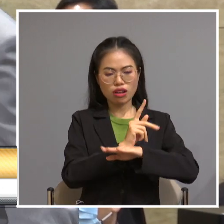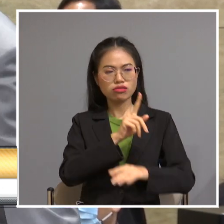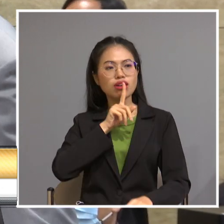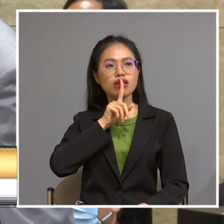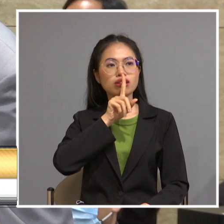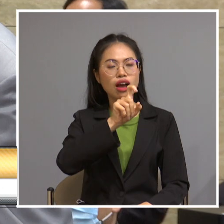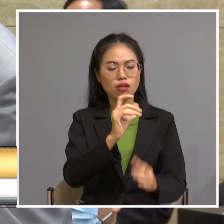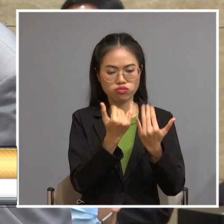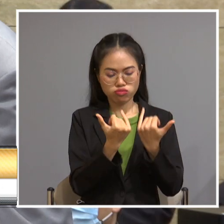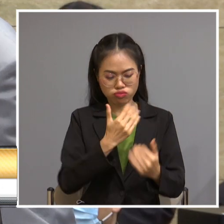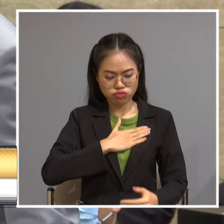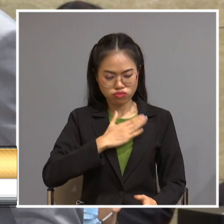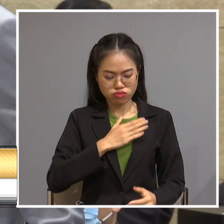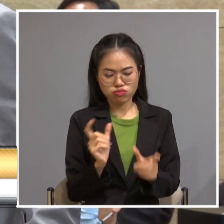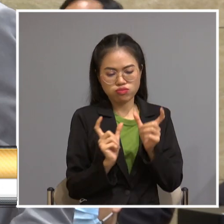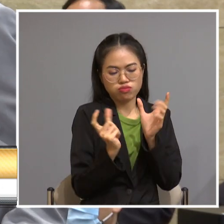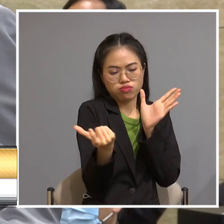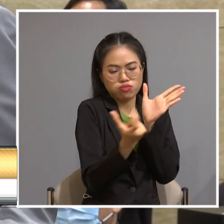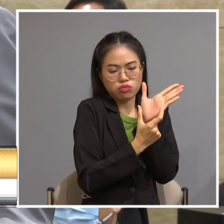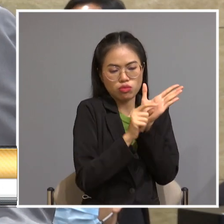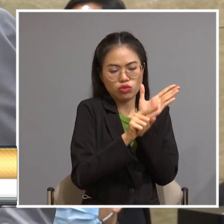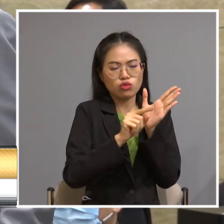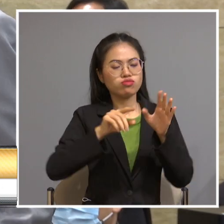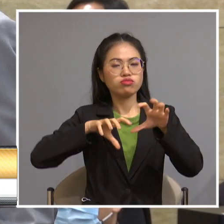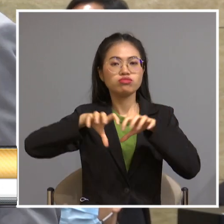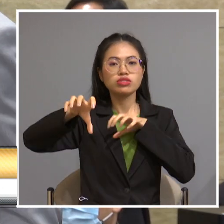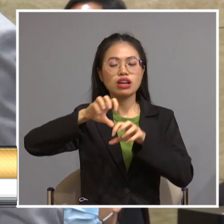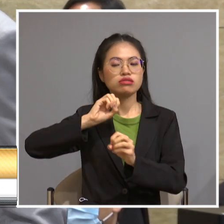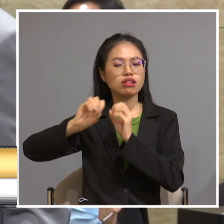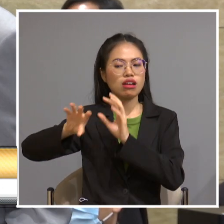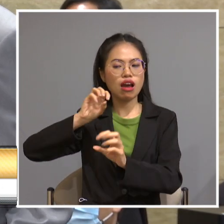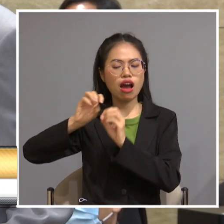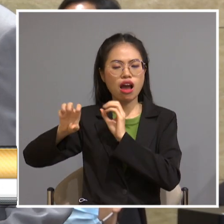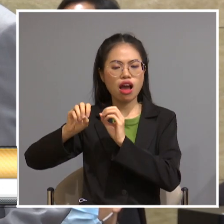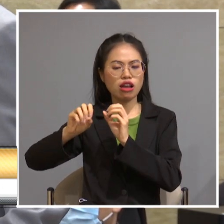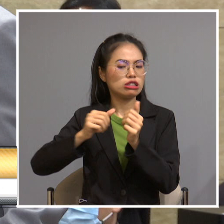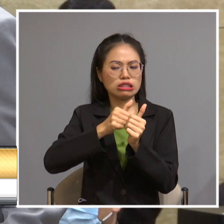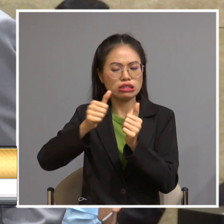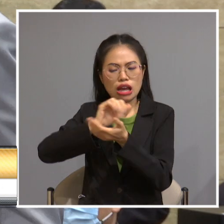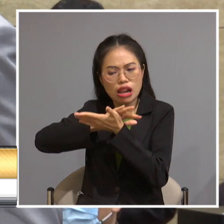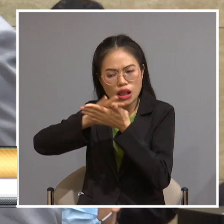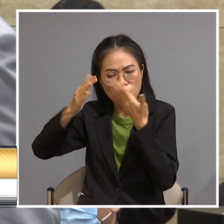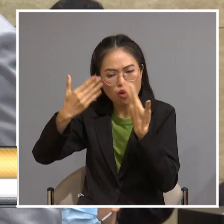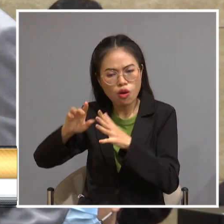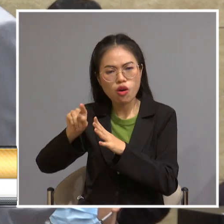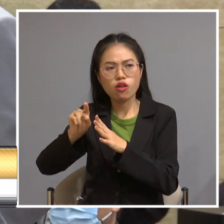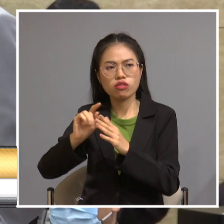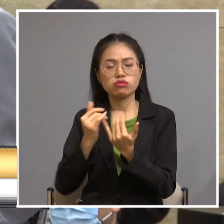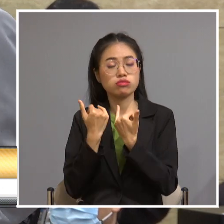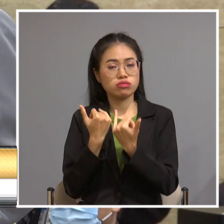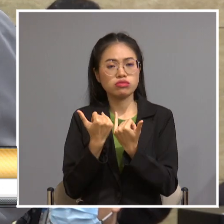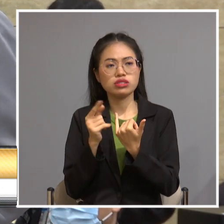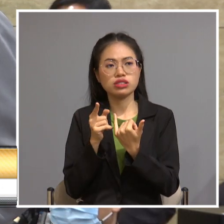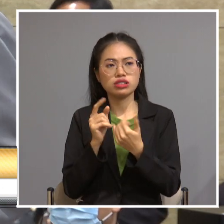ามคงIKRในเรื่องของการบริหารจัดการขยะให้เกิดประสิทธิภาพอย่างยั่งยืนแล้วก็